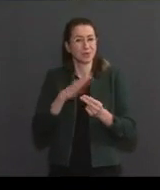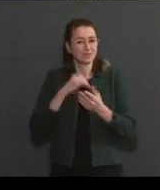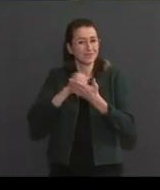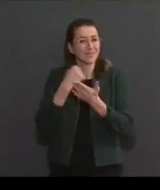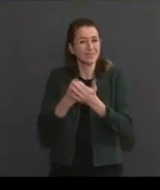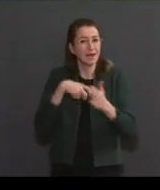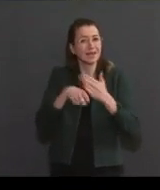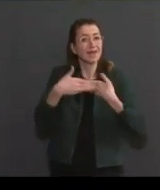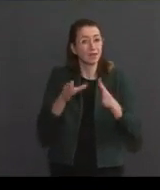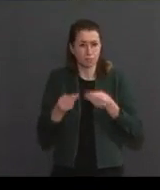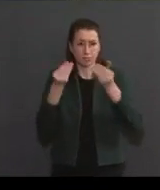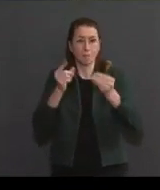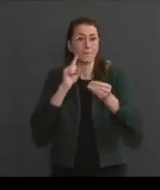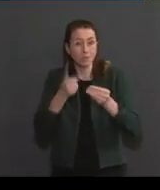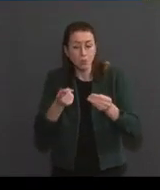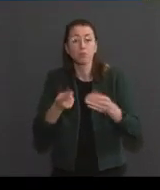été effectué.